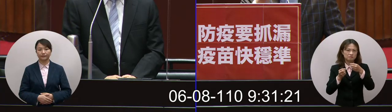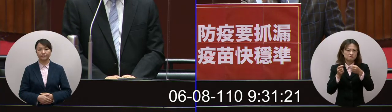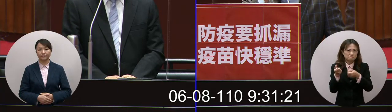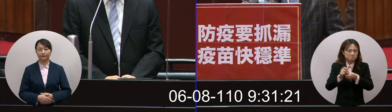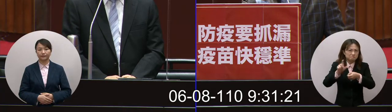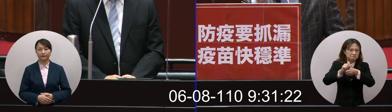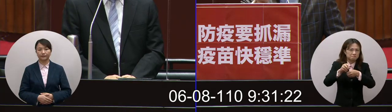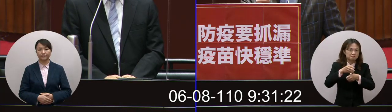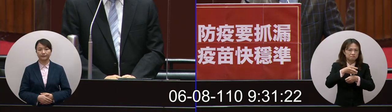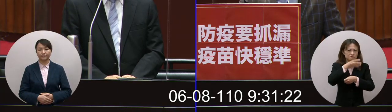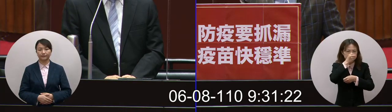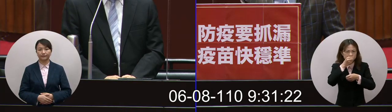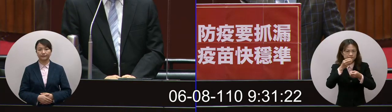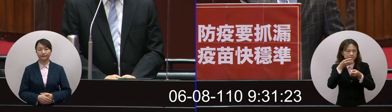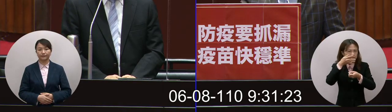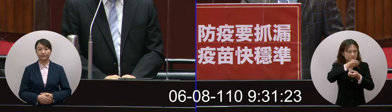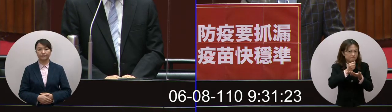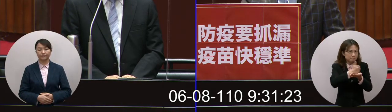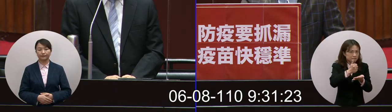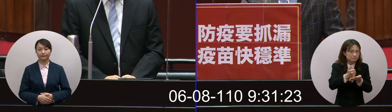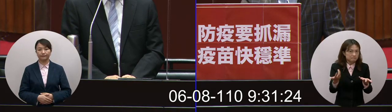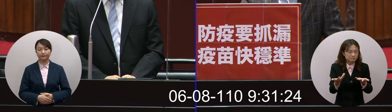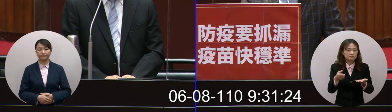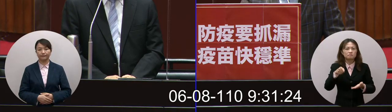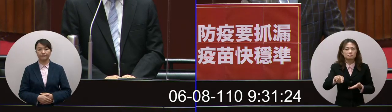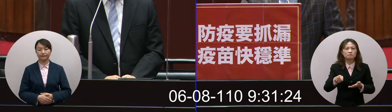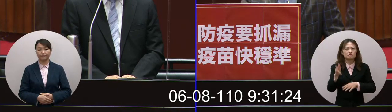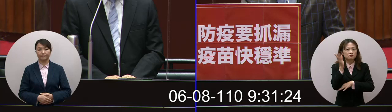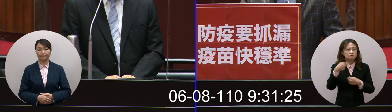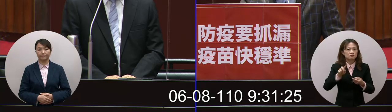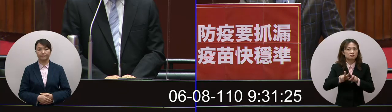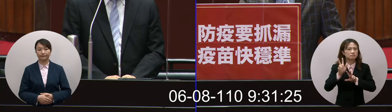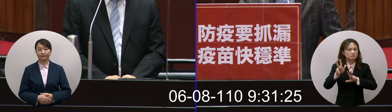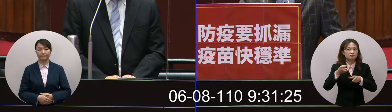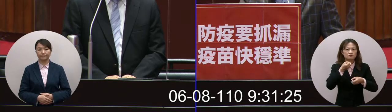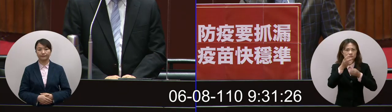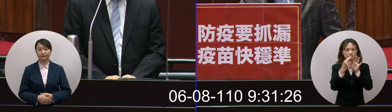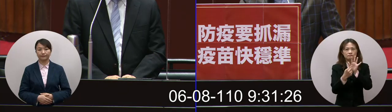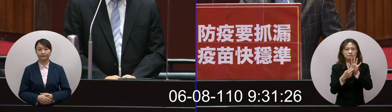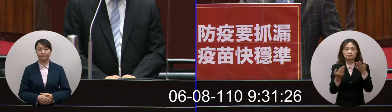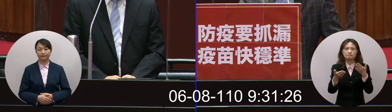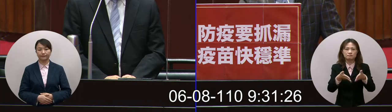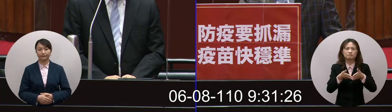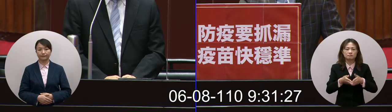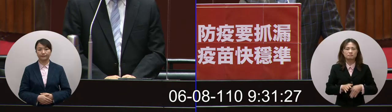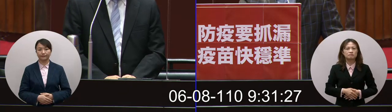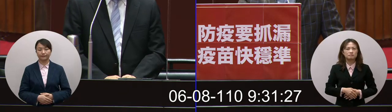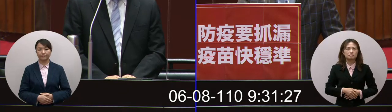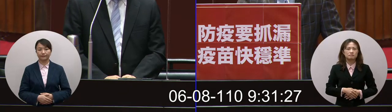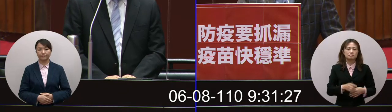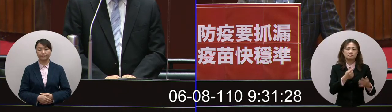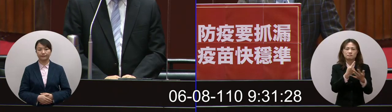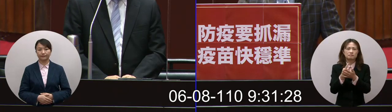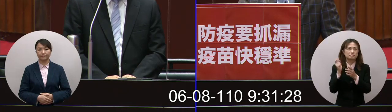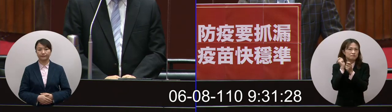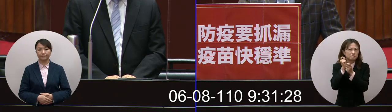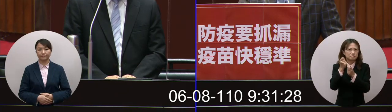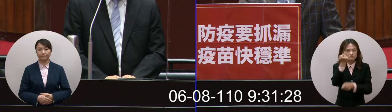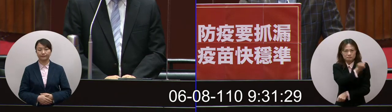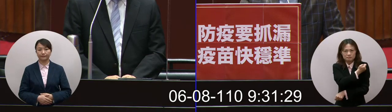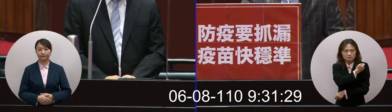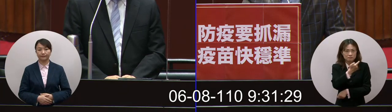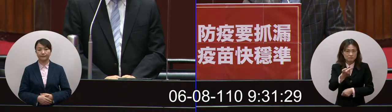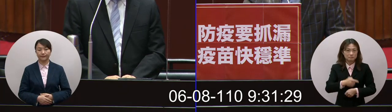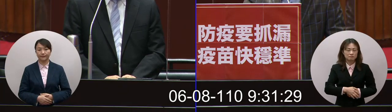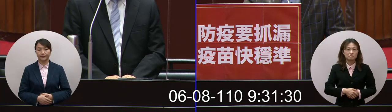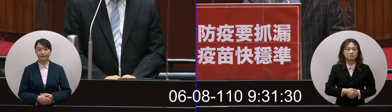政府应该有义务出来讲。我知影，这个最近啊，大家作辛苦嘛，避免到这个政治的纷扰。包括着疫苗吼，